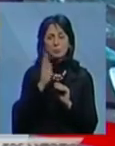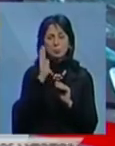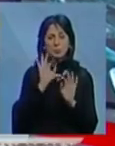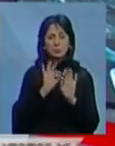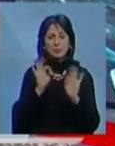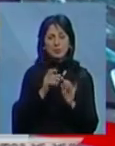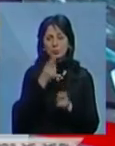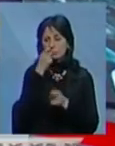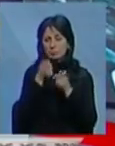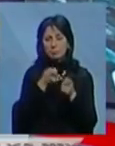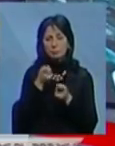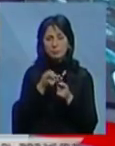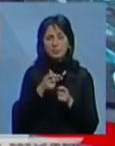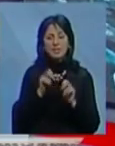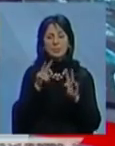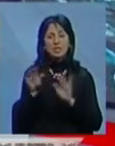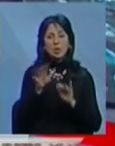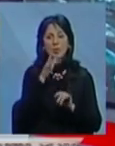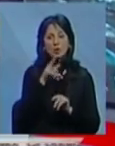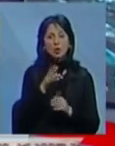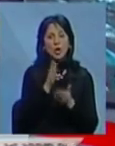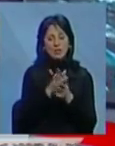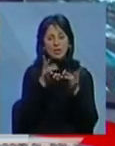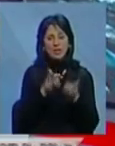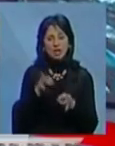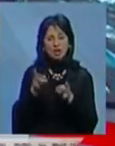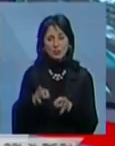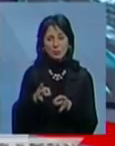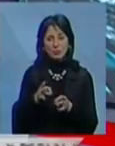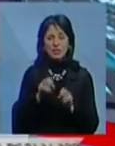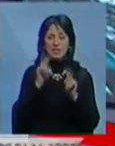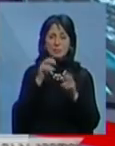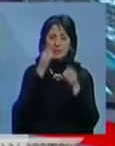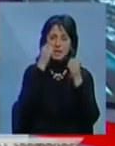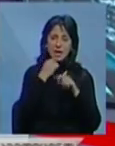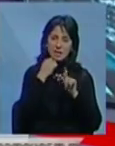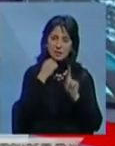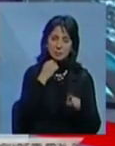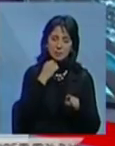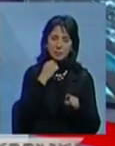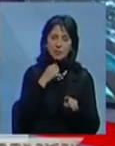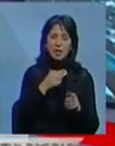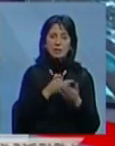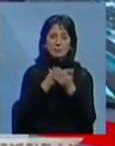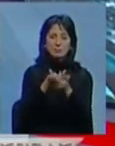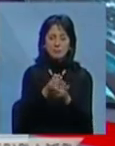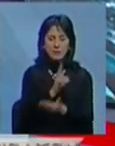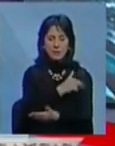განცხადება. როგორც უკვე გითხარით, სპეცოპერაციის დროს არიან დაშავებულები, როგორც სპეცრაზმის წევრები, ისინი გადაყვანილი არიან საავადმყოფოში.